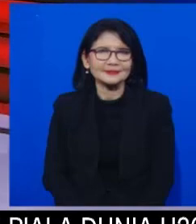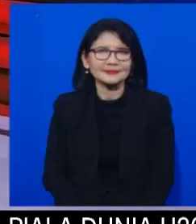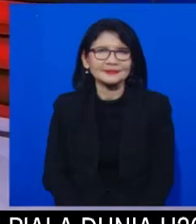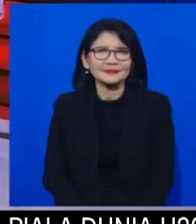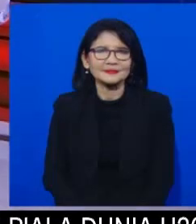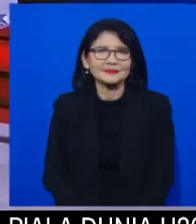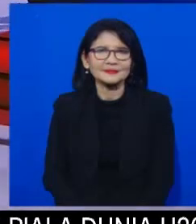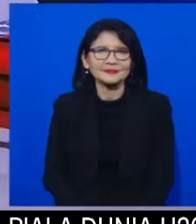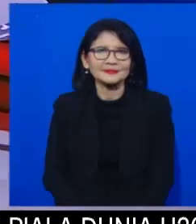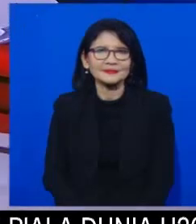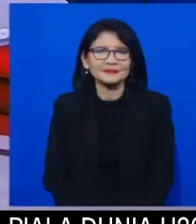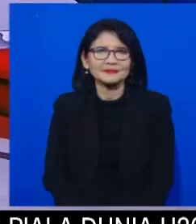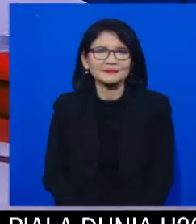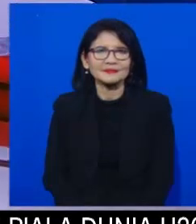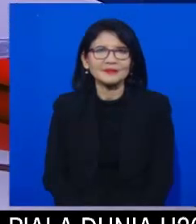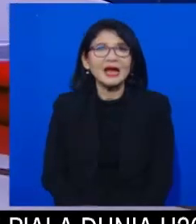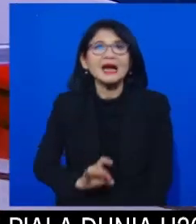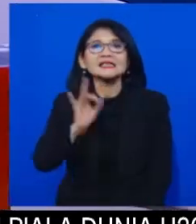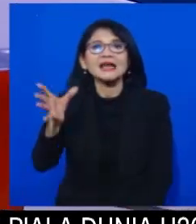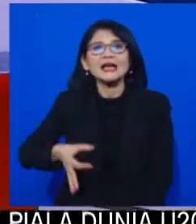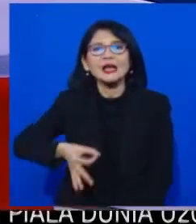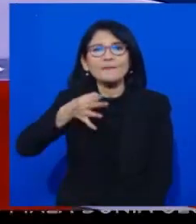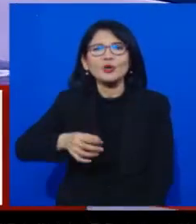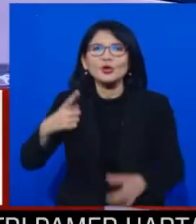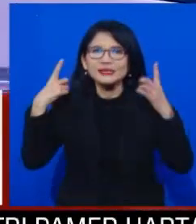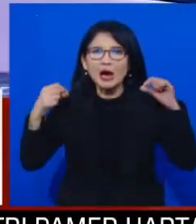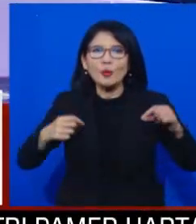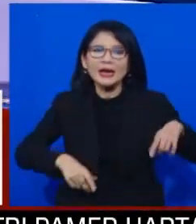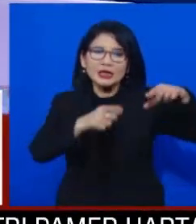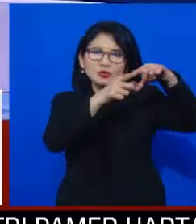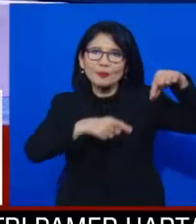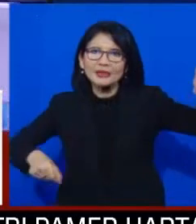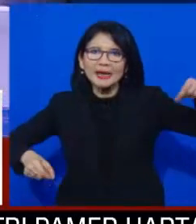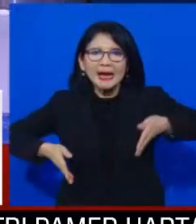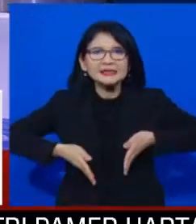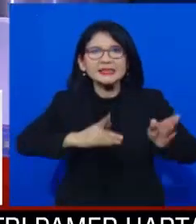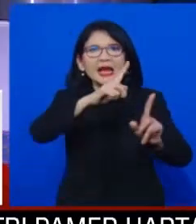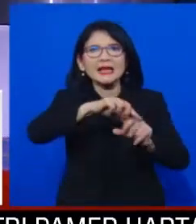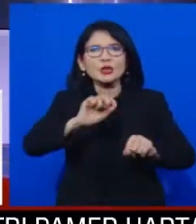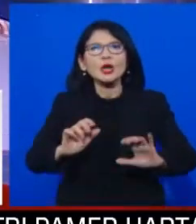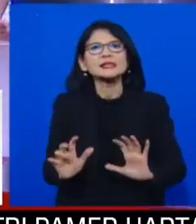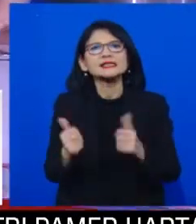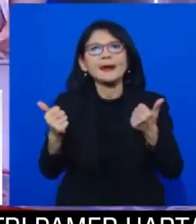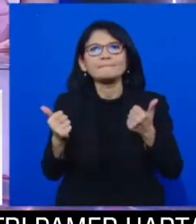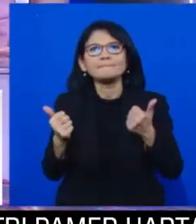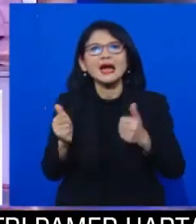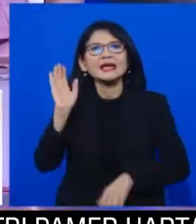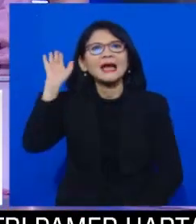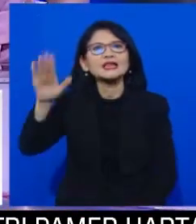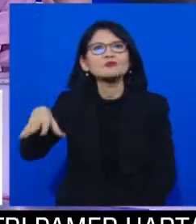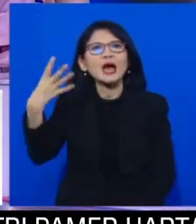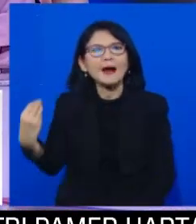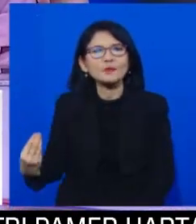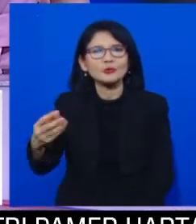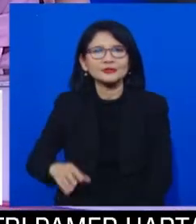informasi selanjutnya bukan hanya di Pulau Jawa di pulau Sumatera sejumlah ruas jalan tol siap difungsikan pada masa mudik tahun ini